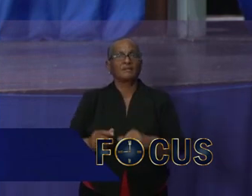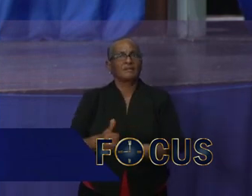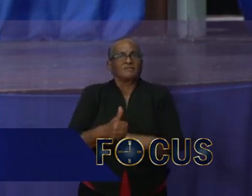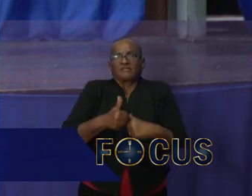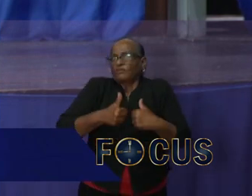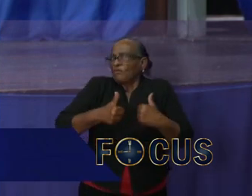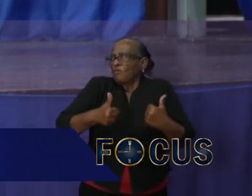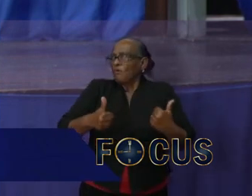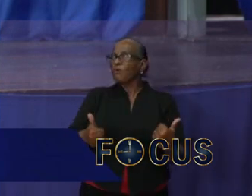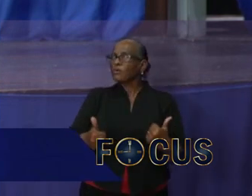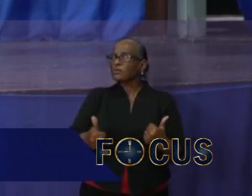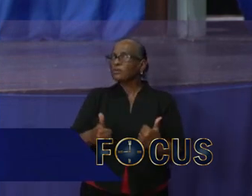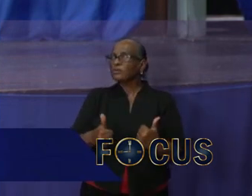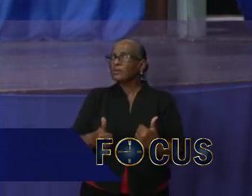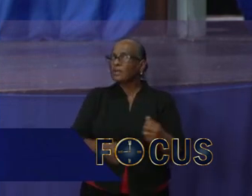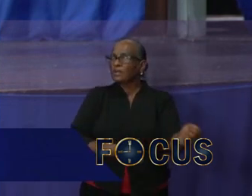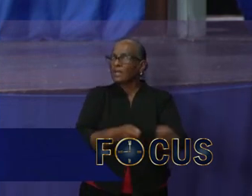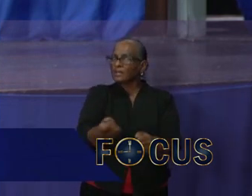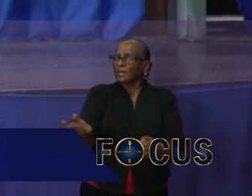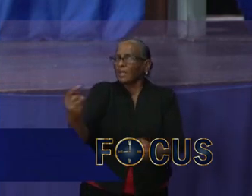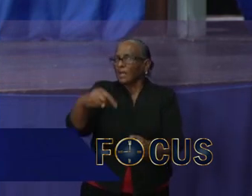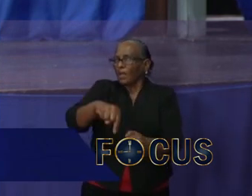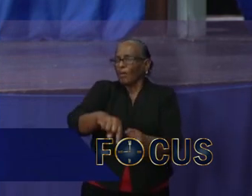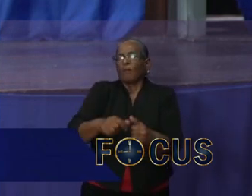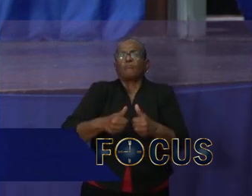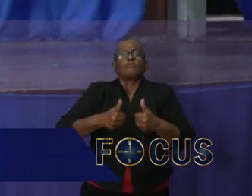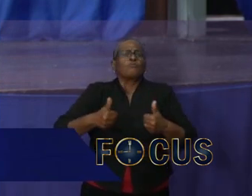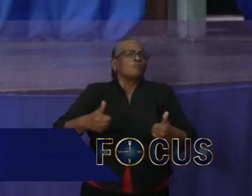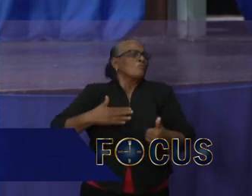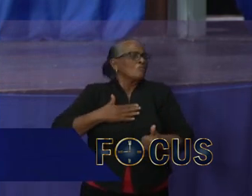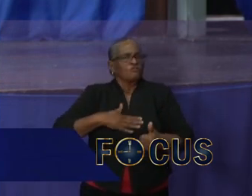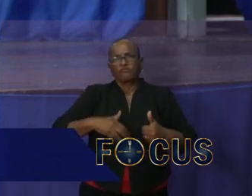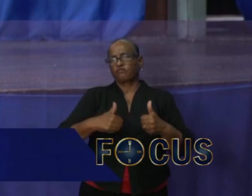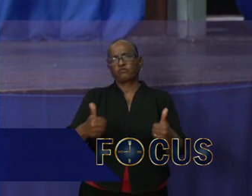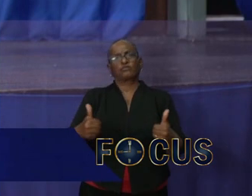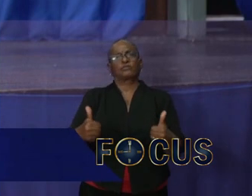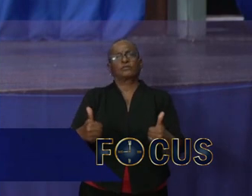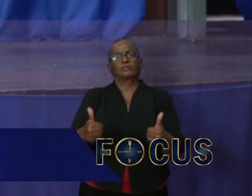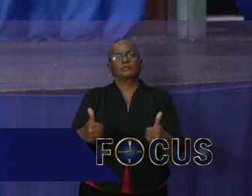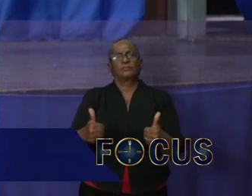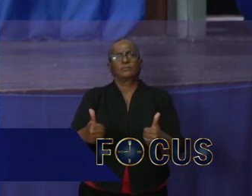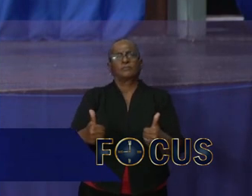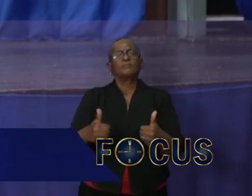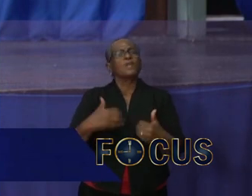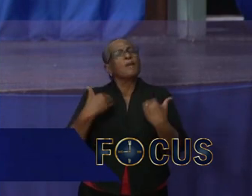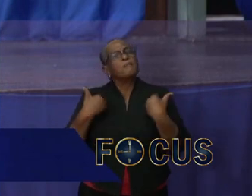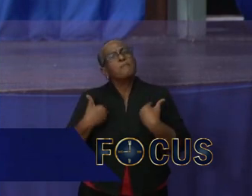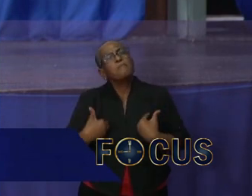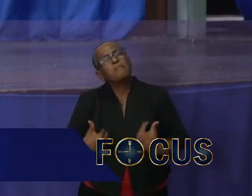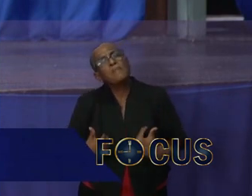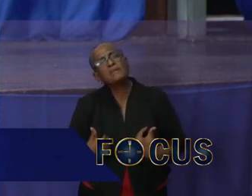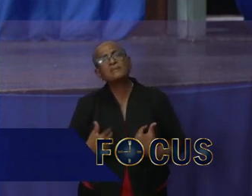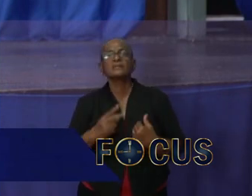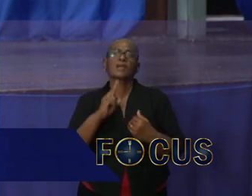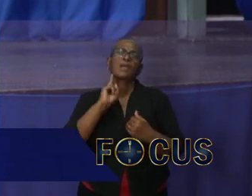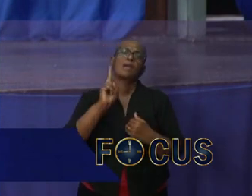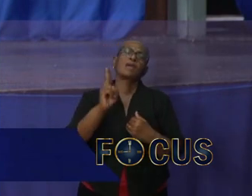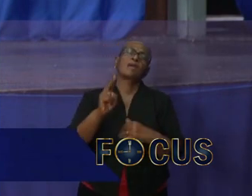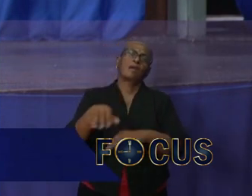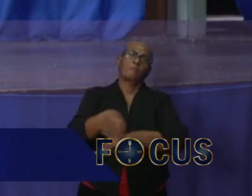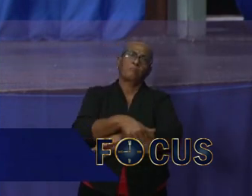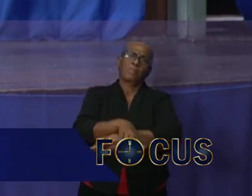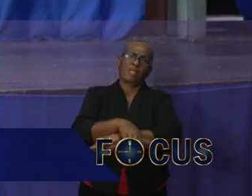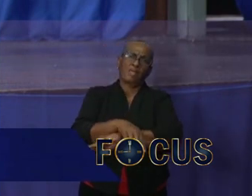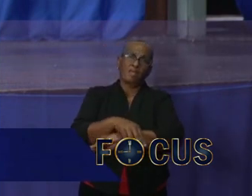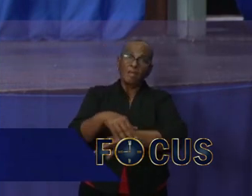wij attentie vertoon, dat wij daarop zijn gegaan En die mensen waren blij. Maar niet alleen dat die